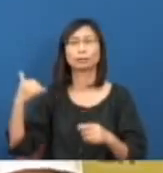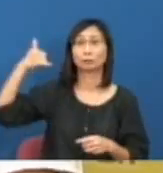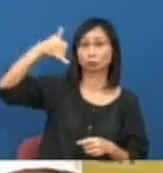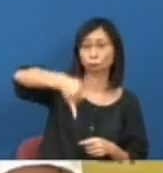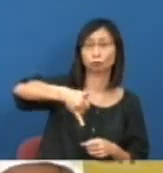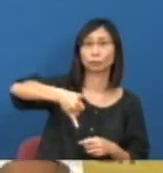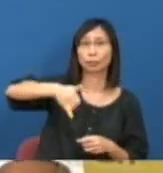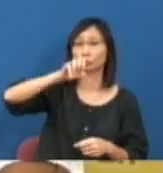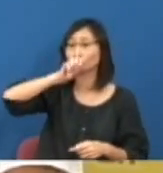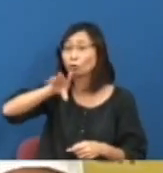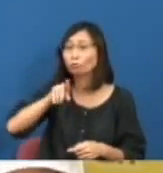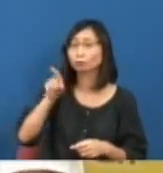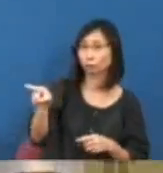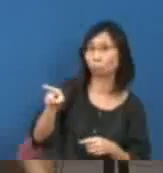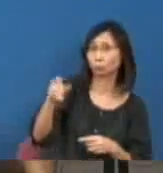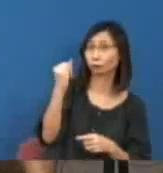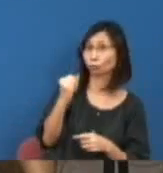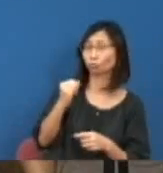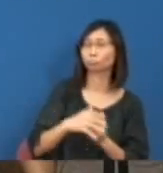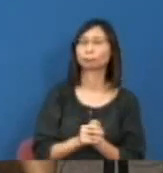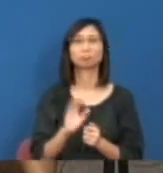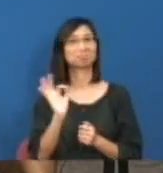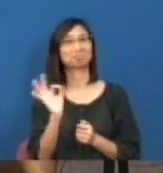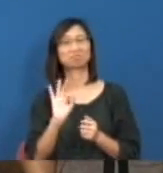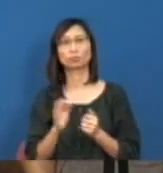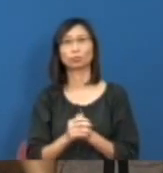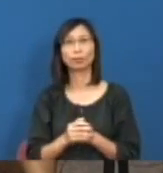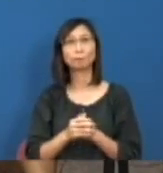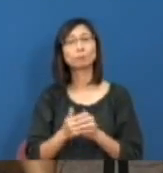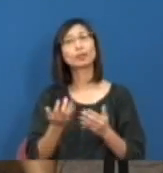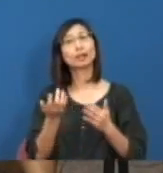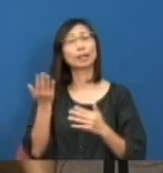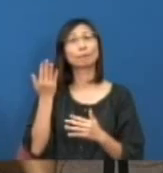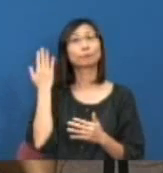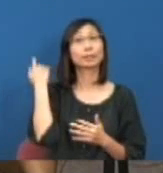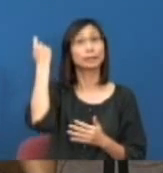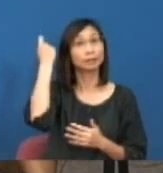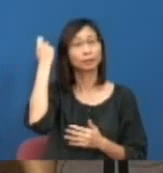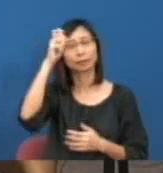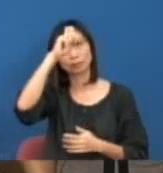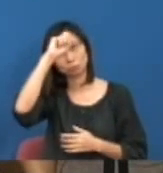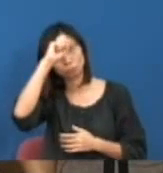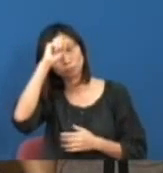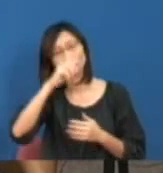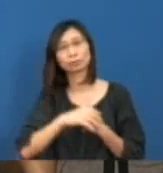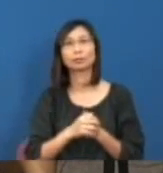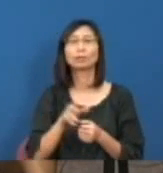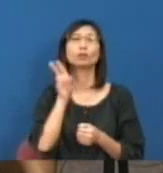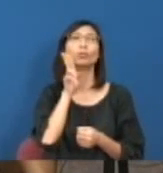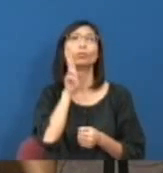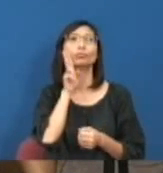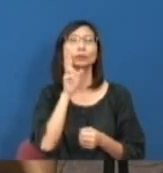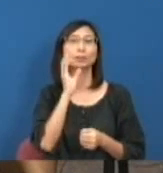司徒好明顯嘅錯誤，即係嗰個錯誤就係咩咧？近期嘅回憶啦，期間有關五區公投嘅回憶。